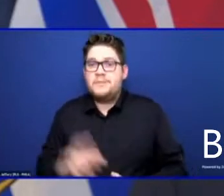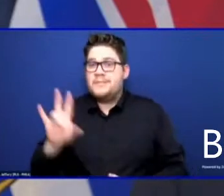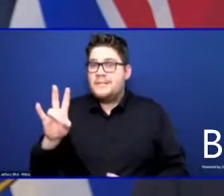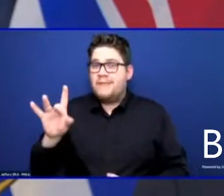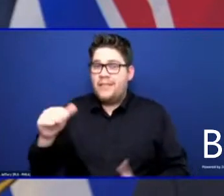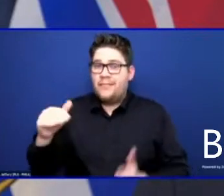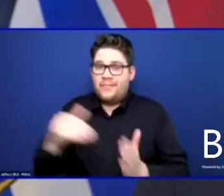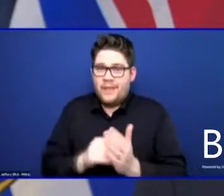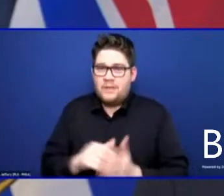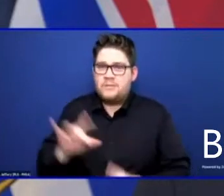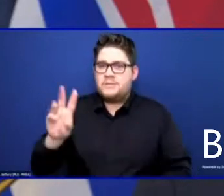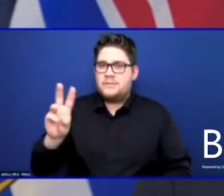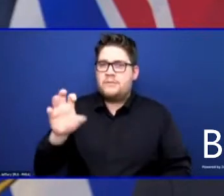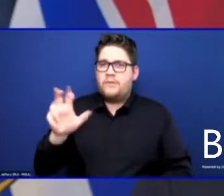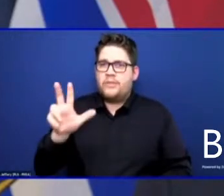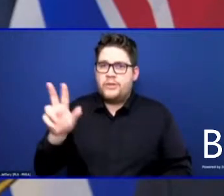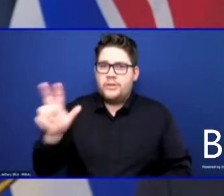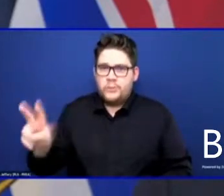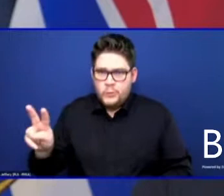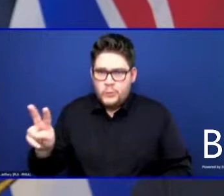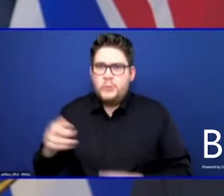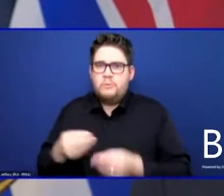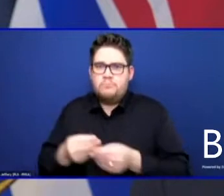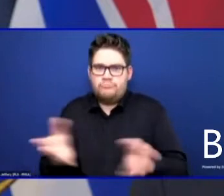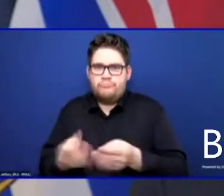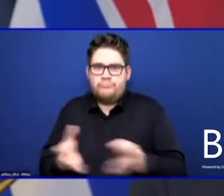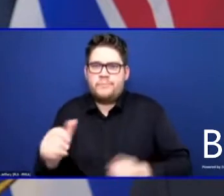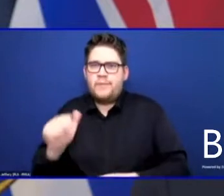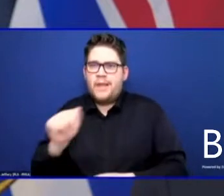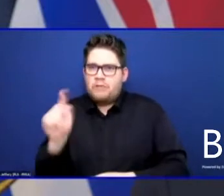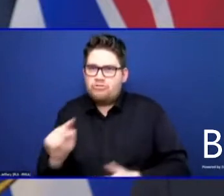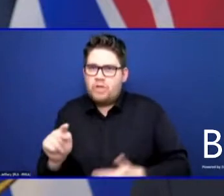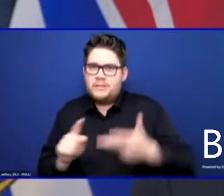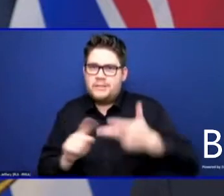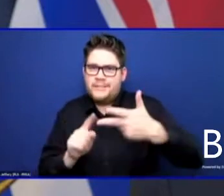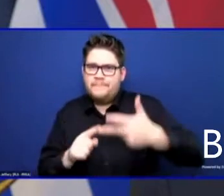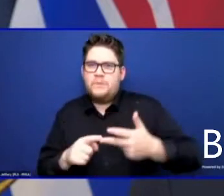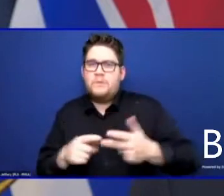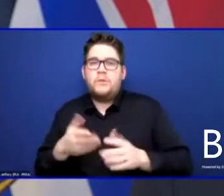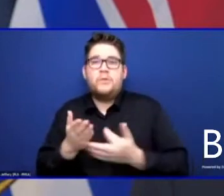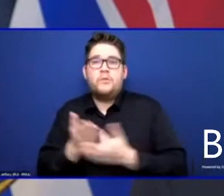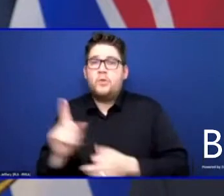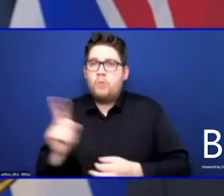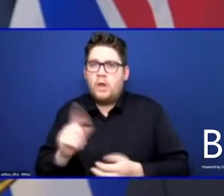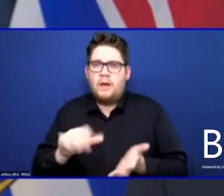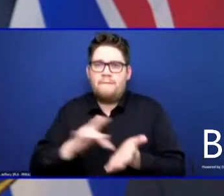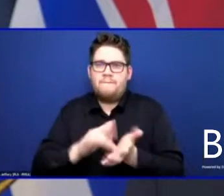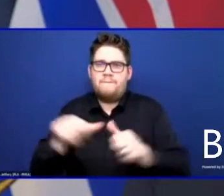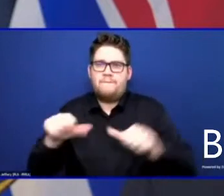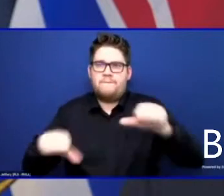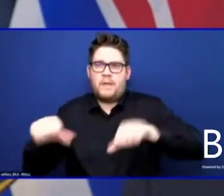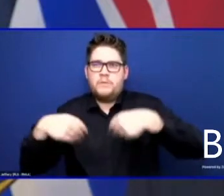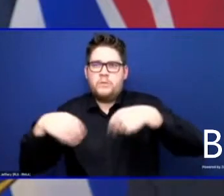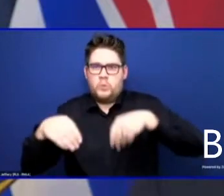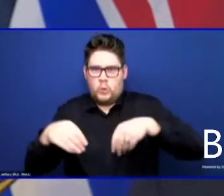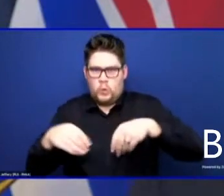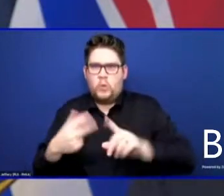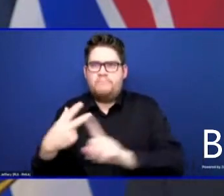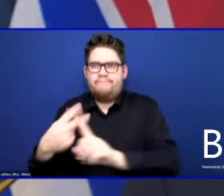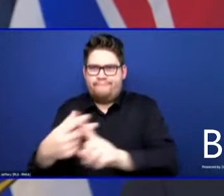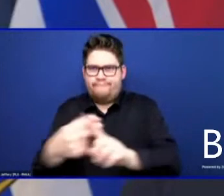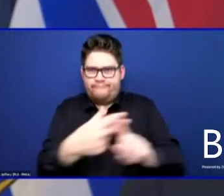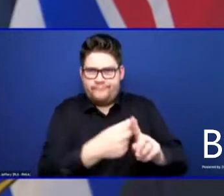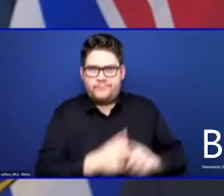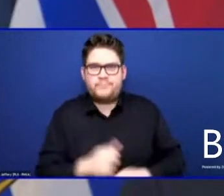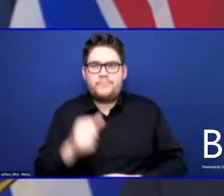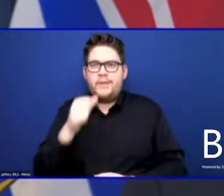那么现在呢，阿斯利康呢已经有78000次600多78600多32针呢已经部署到各